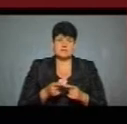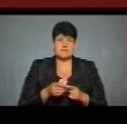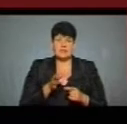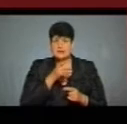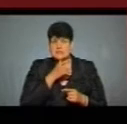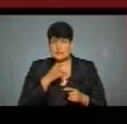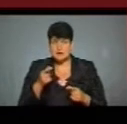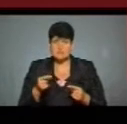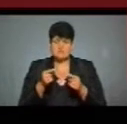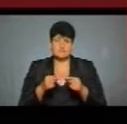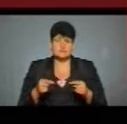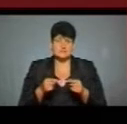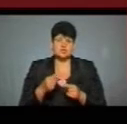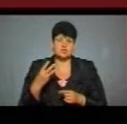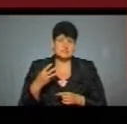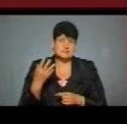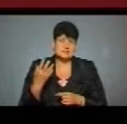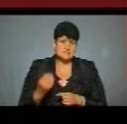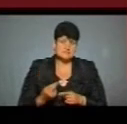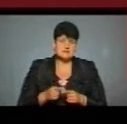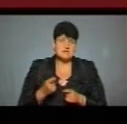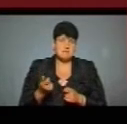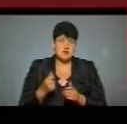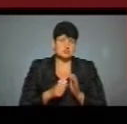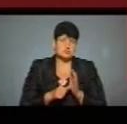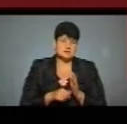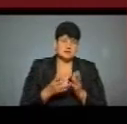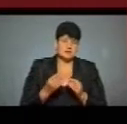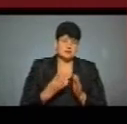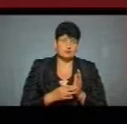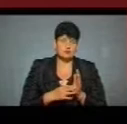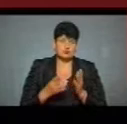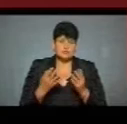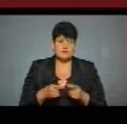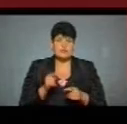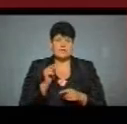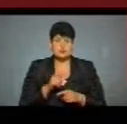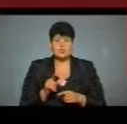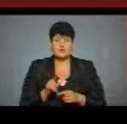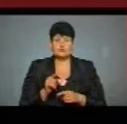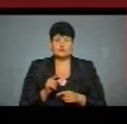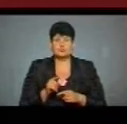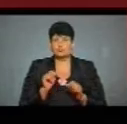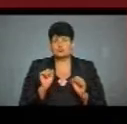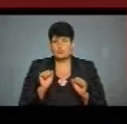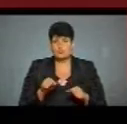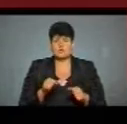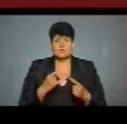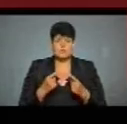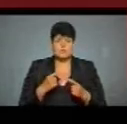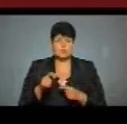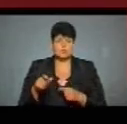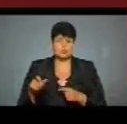визначений 30 днів, звісно, що це мало, 60 днів чи 90 днів. Для того, щоб, тому що тут можна так от, кажуть люди,